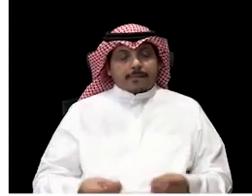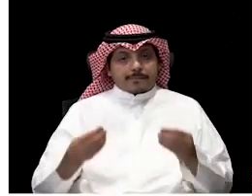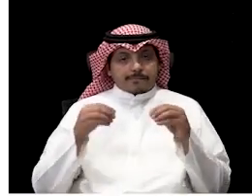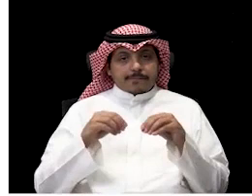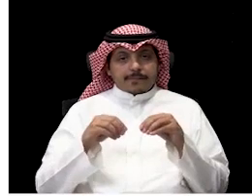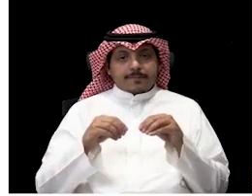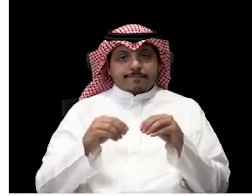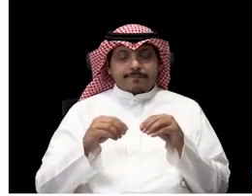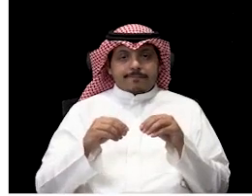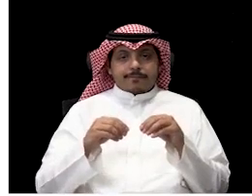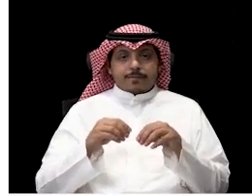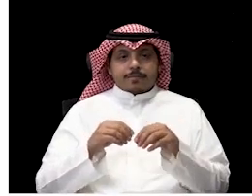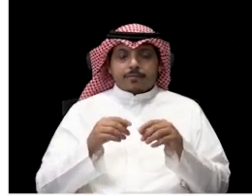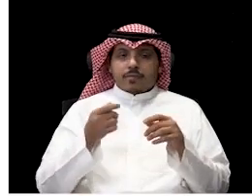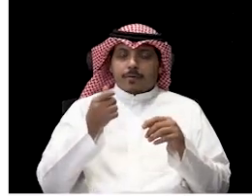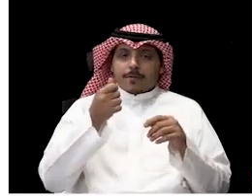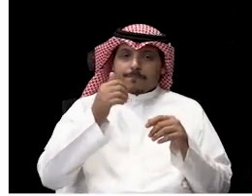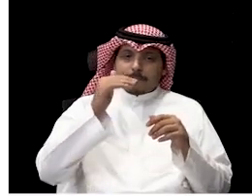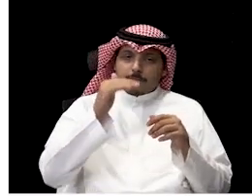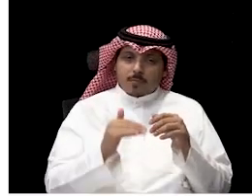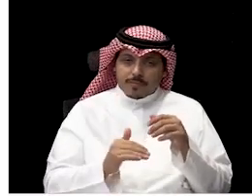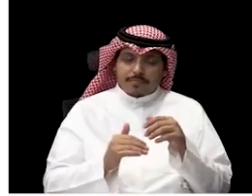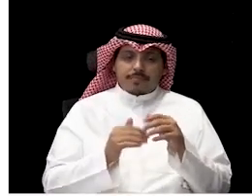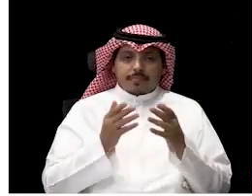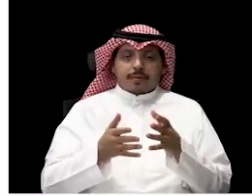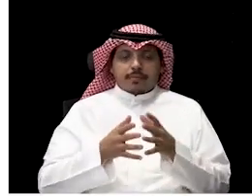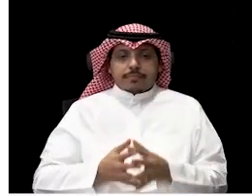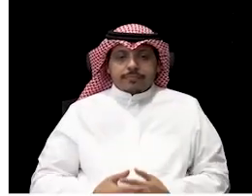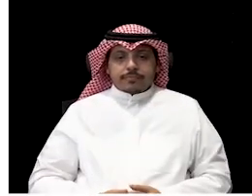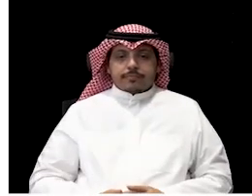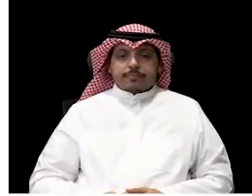إلى انخفاض قيمة العملة النقدية.